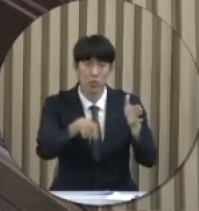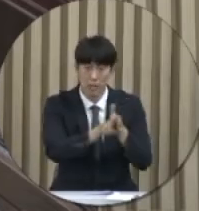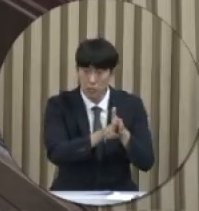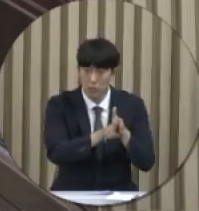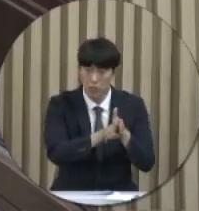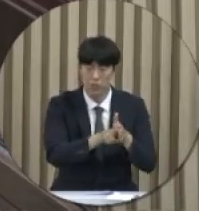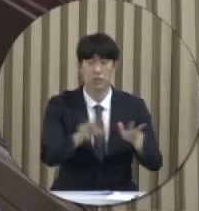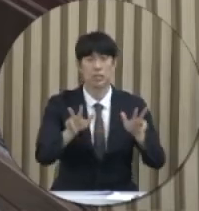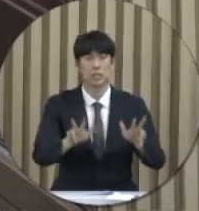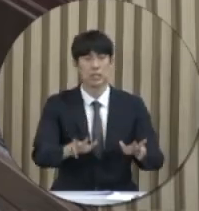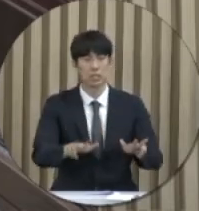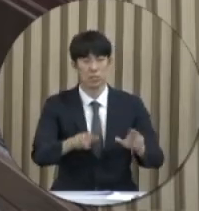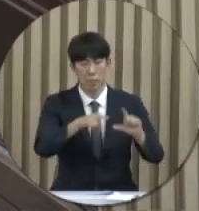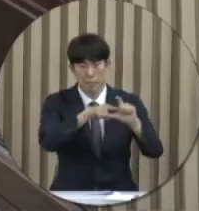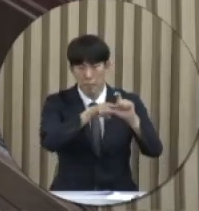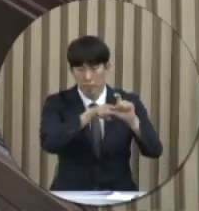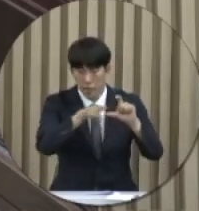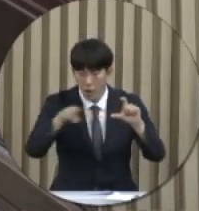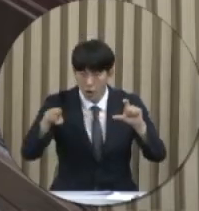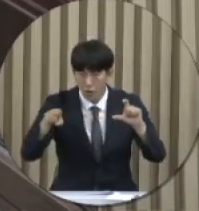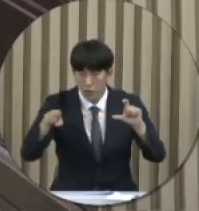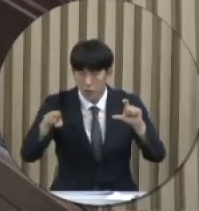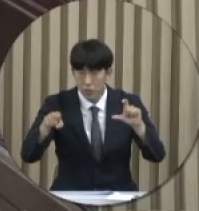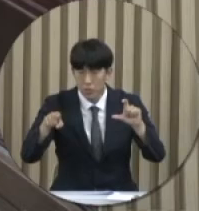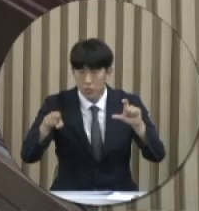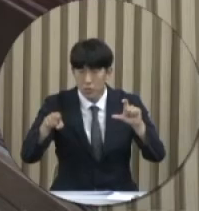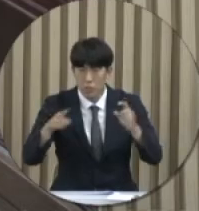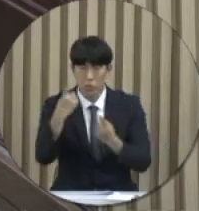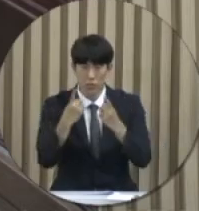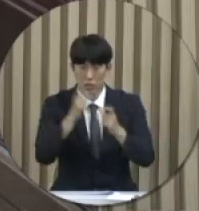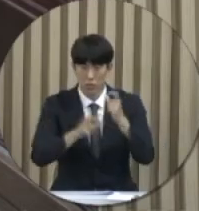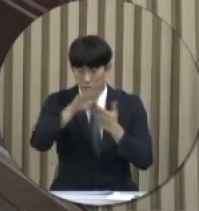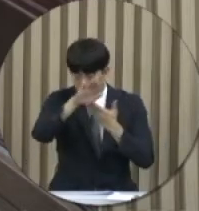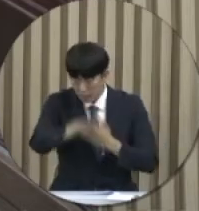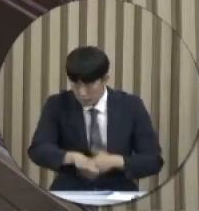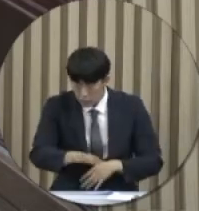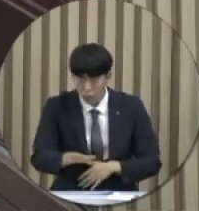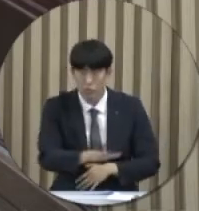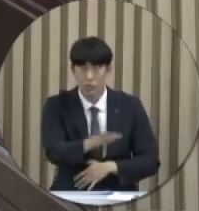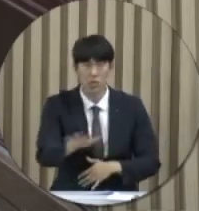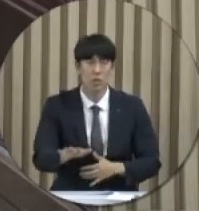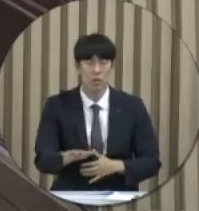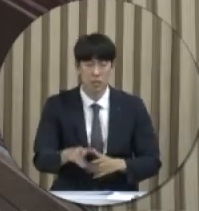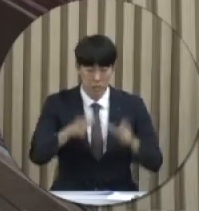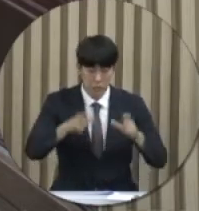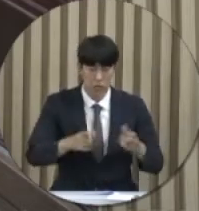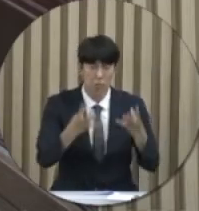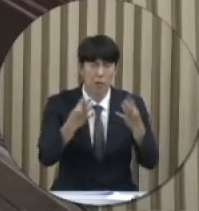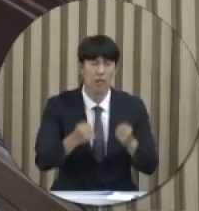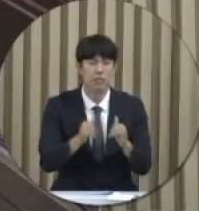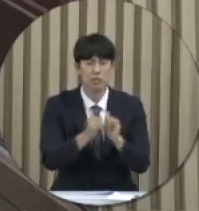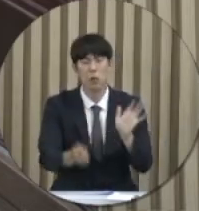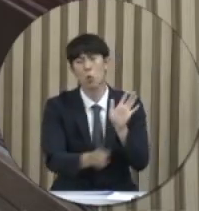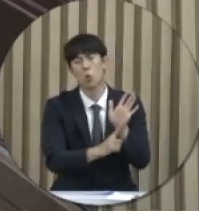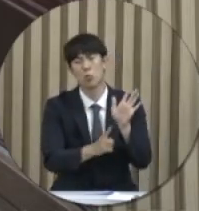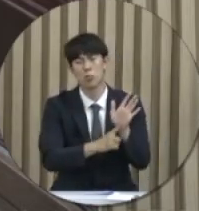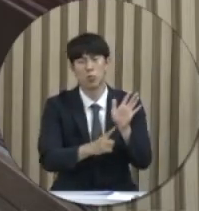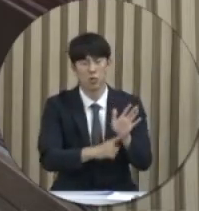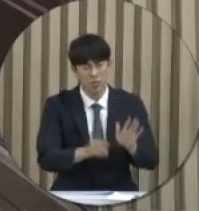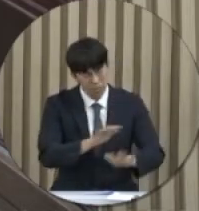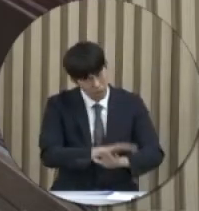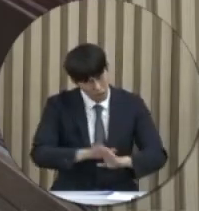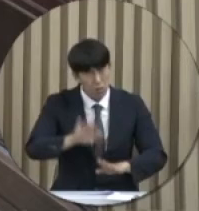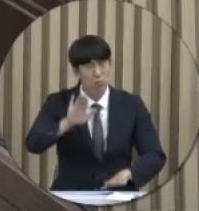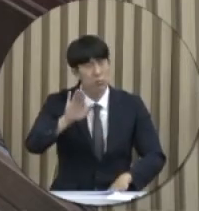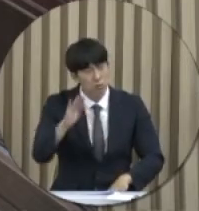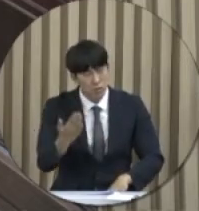지금 평균 점수보다 좀 낮은 우리 지역에 있는 많은 사람들한테 홍보가 제대로 돼야지만이 되지 않을까